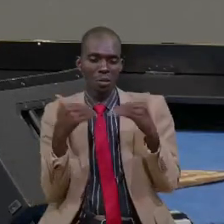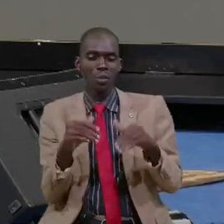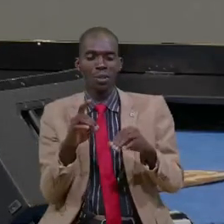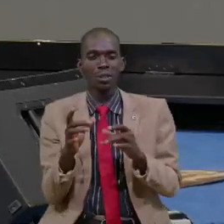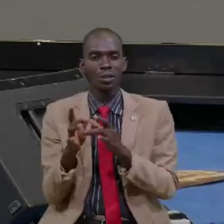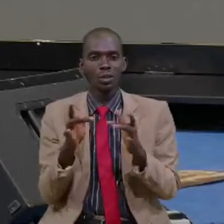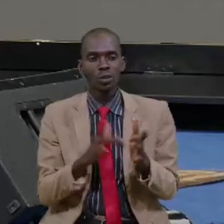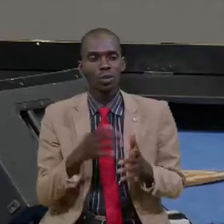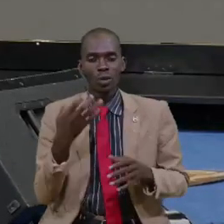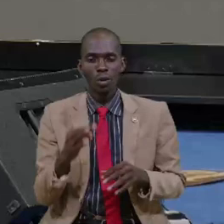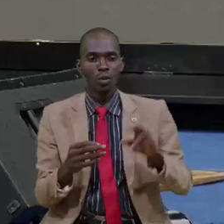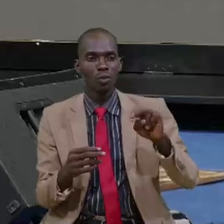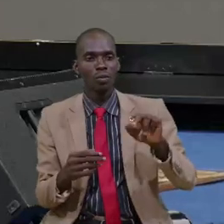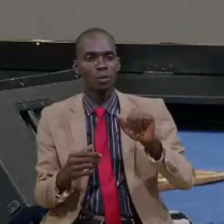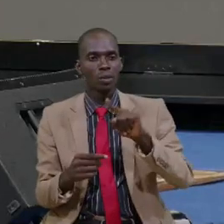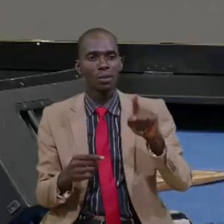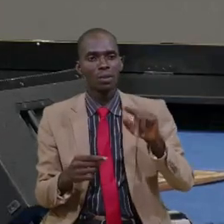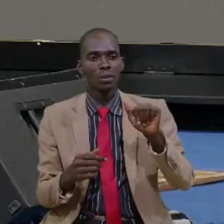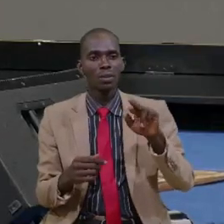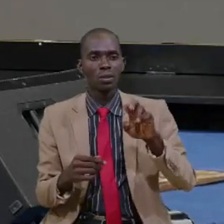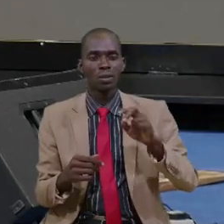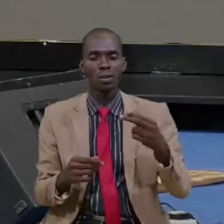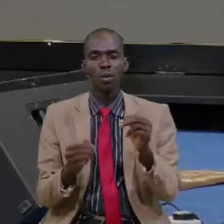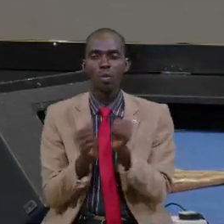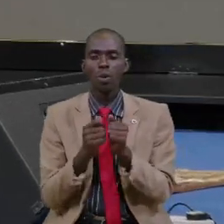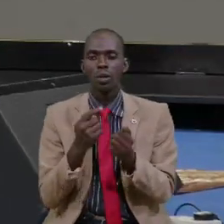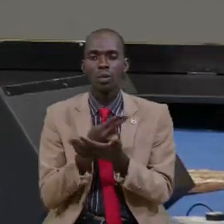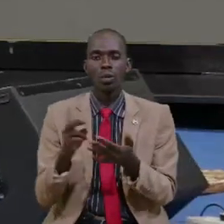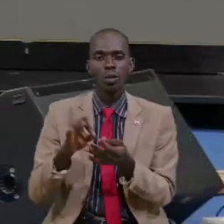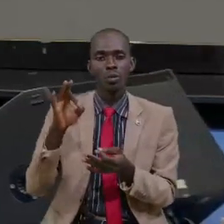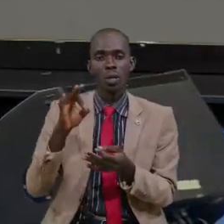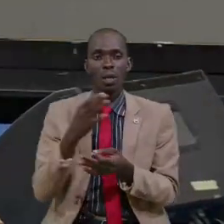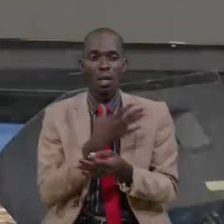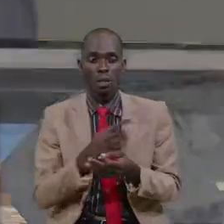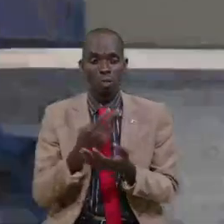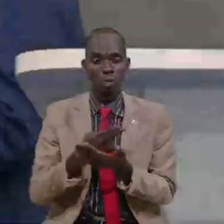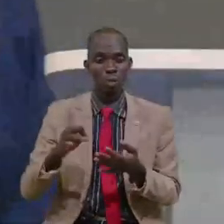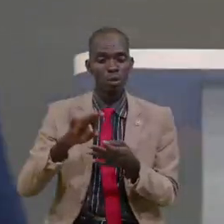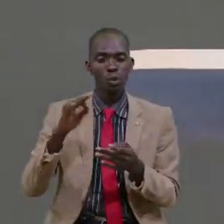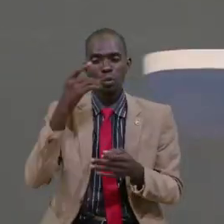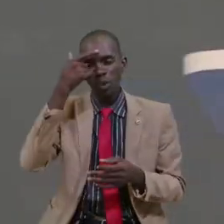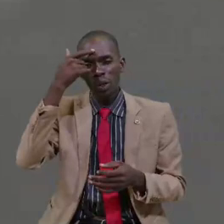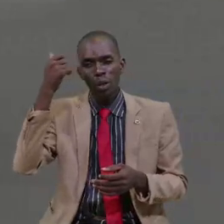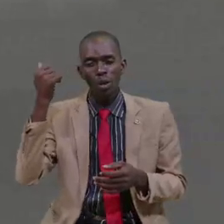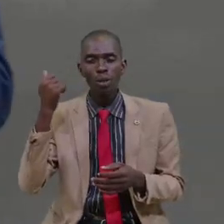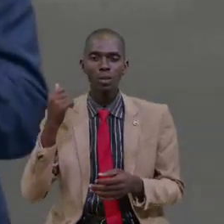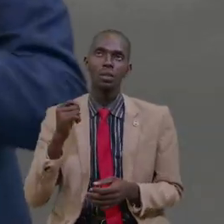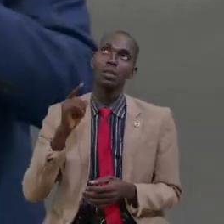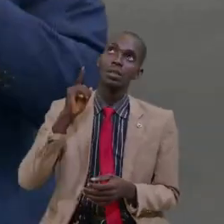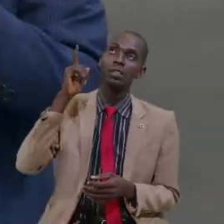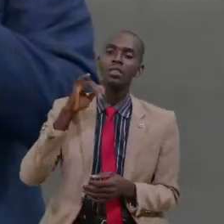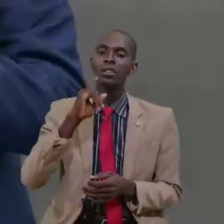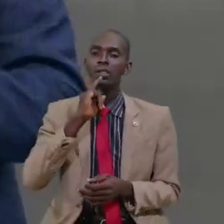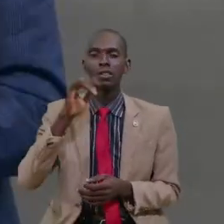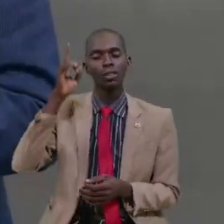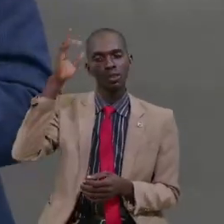Jésus illimité de Nazareth, du Saint-Esprit et le Saint-Esprit, parce qu'il est